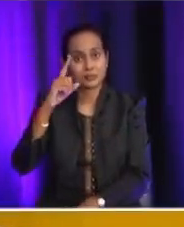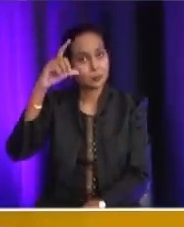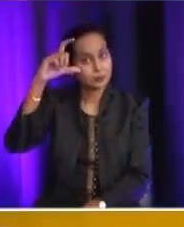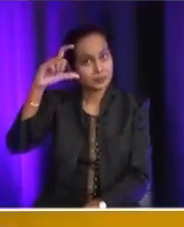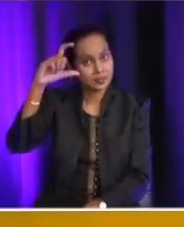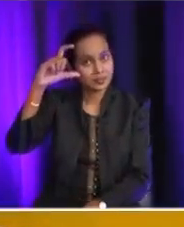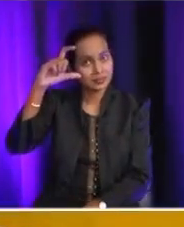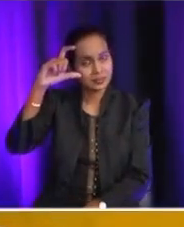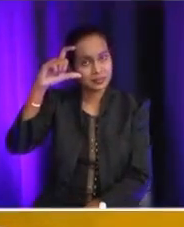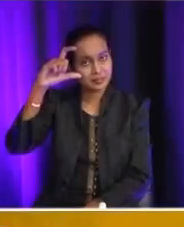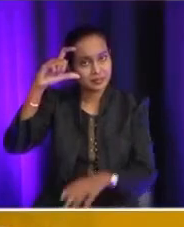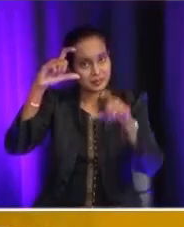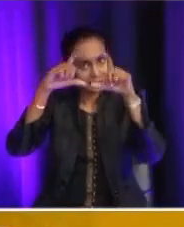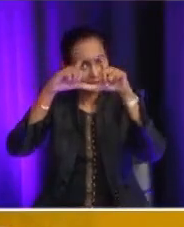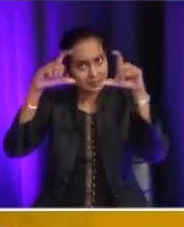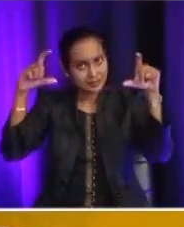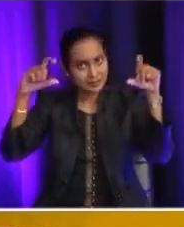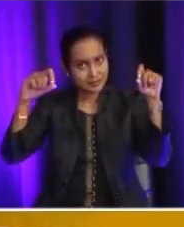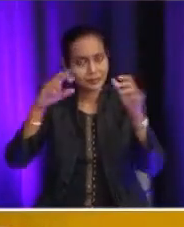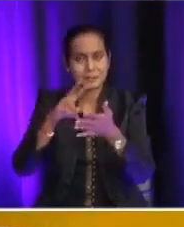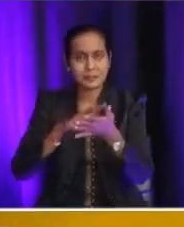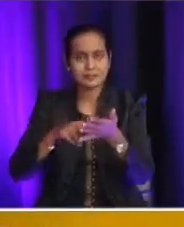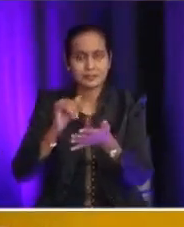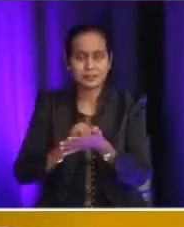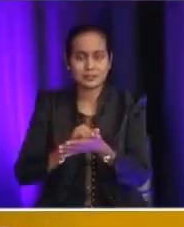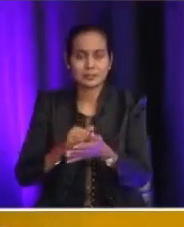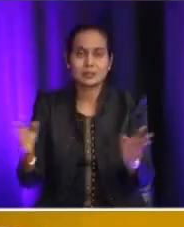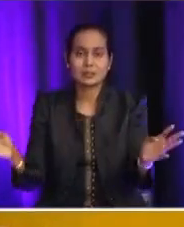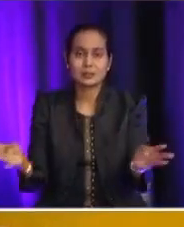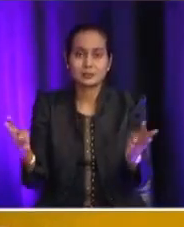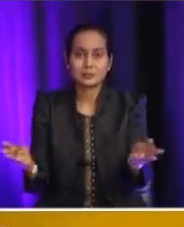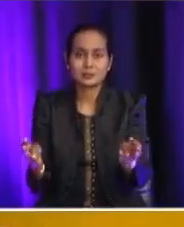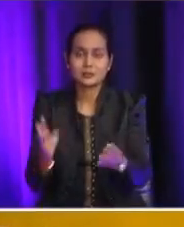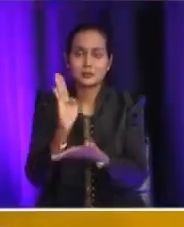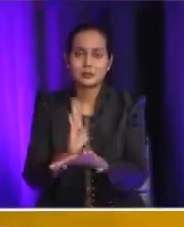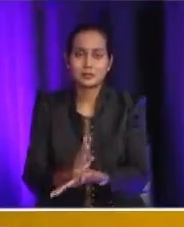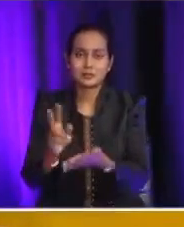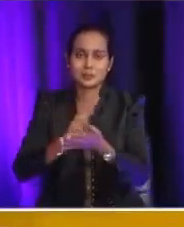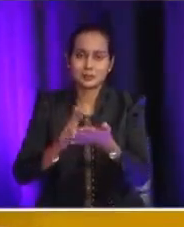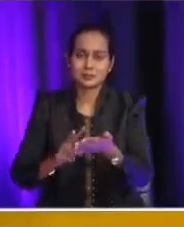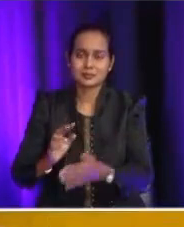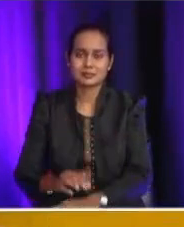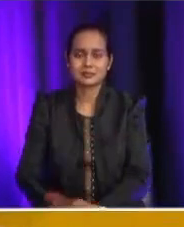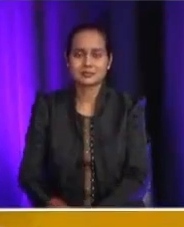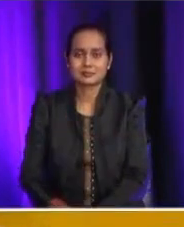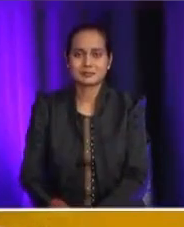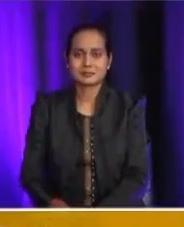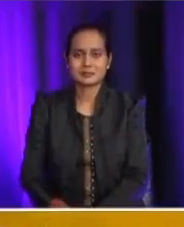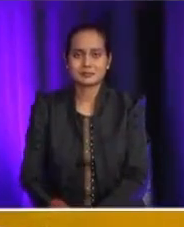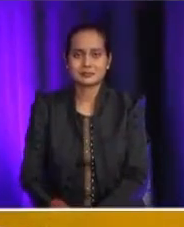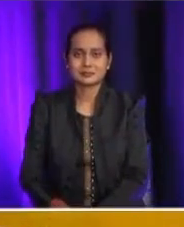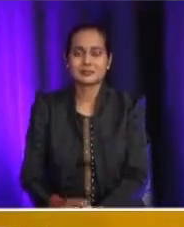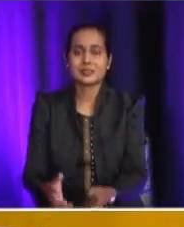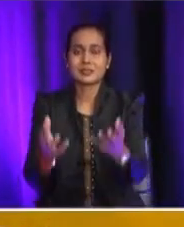daripada membaca tu ya. Okey. Memupuk budaya membaca ya murid-murid. Yep. Okey, cikgu nak